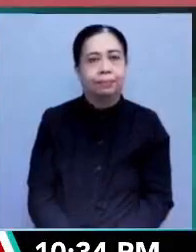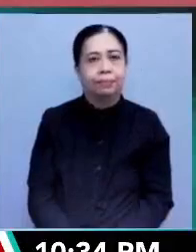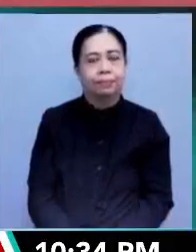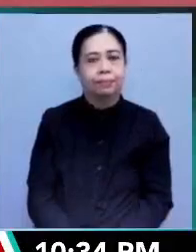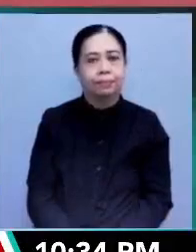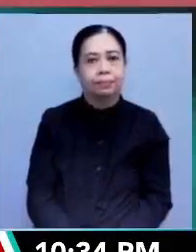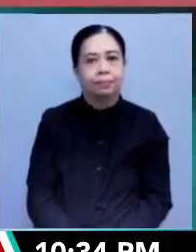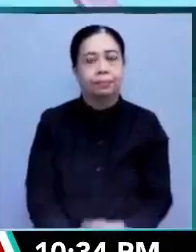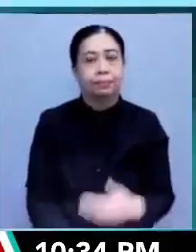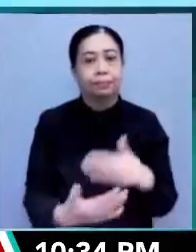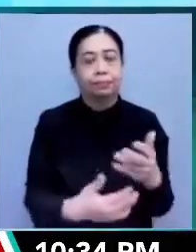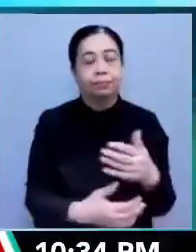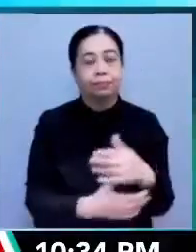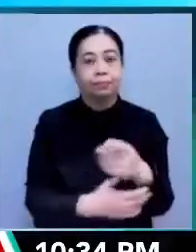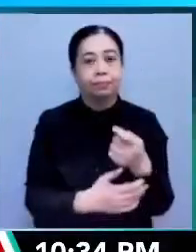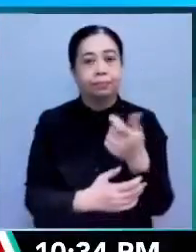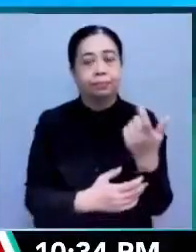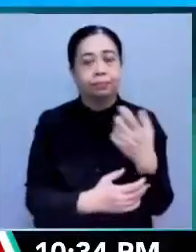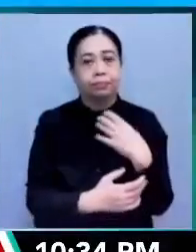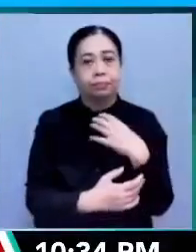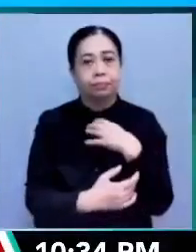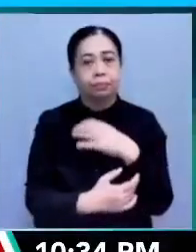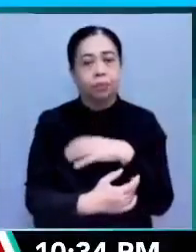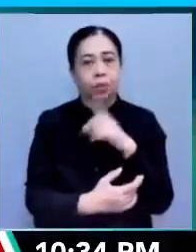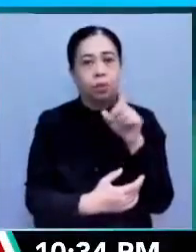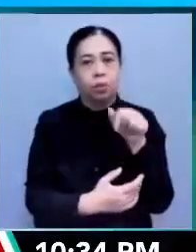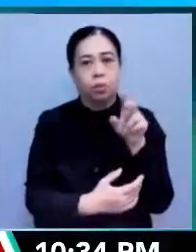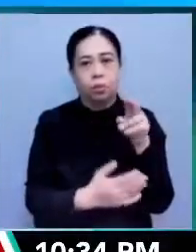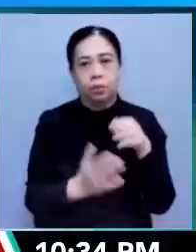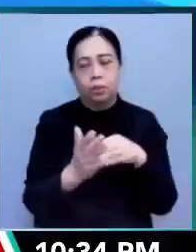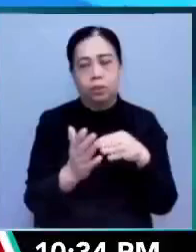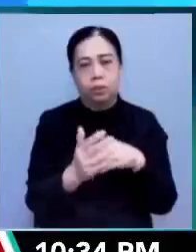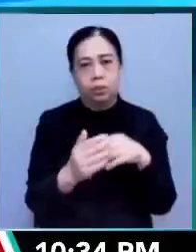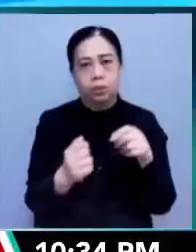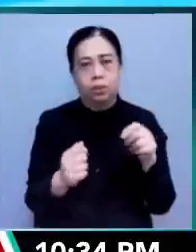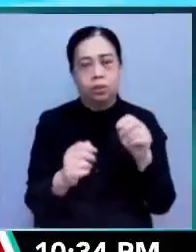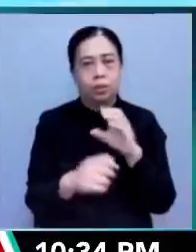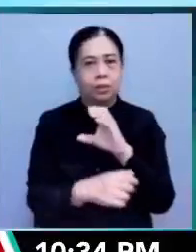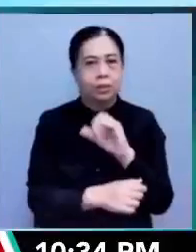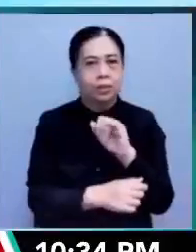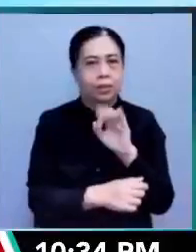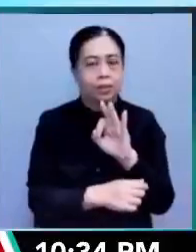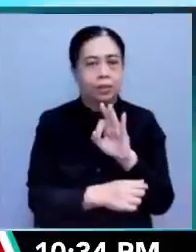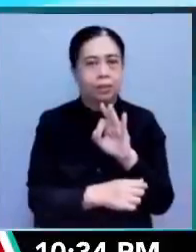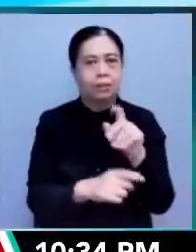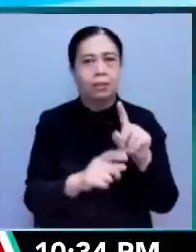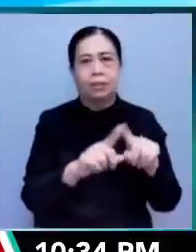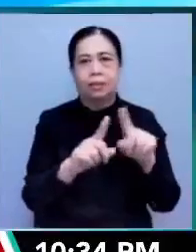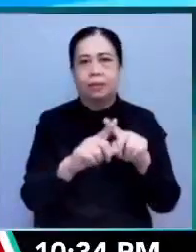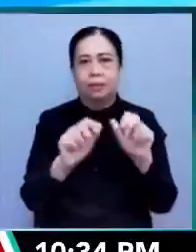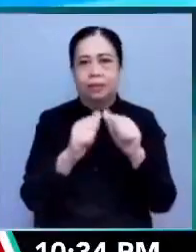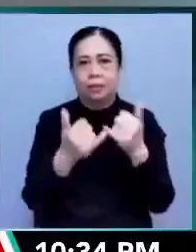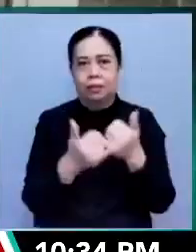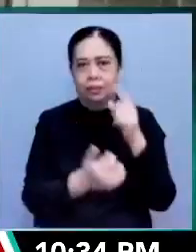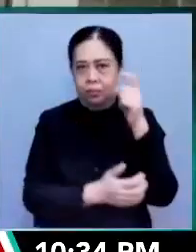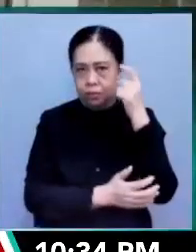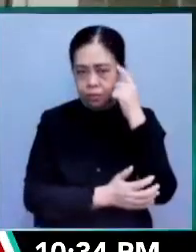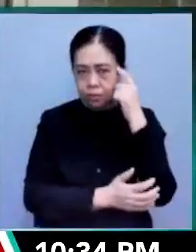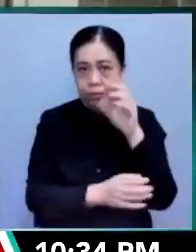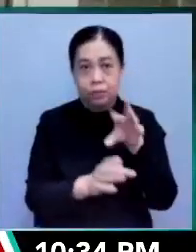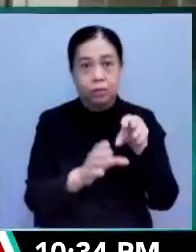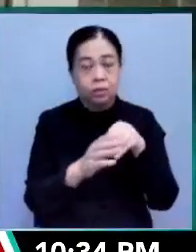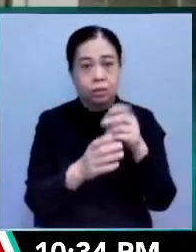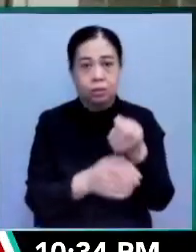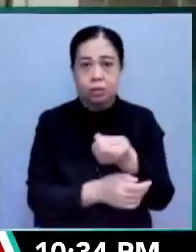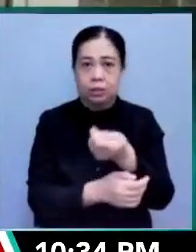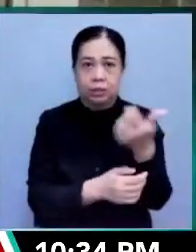Inalis ng Kamara ang 1.2 billion pesos na halaga ng confidential funds ng ilang ahensya ng gobyerno. Kabilang sa mga tinanggalan